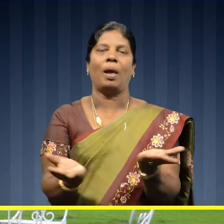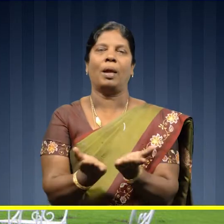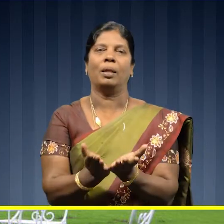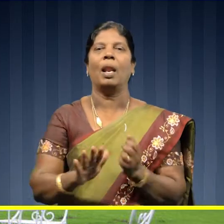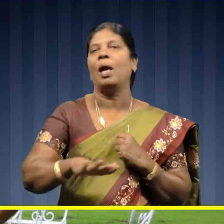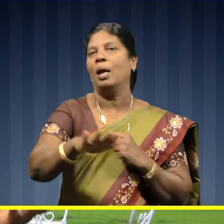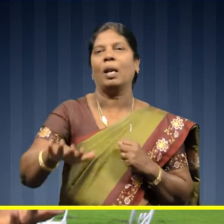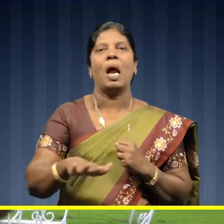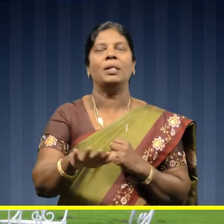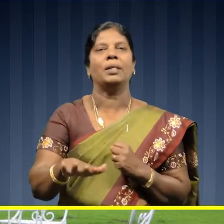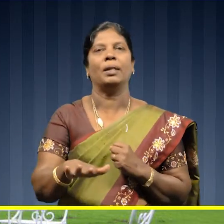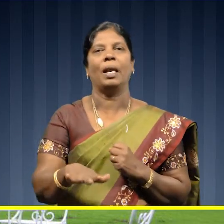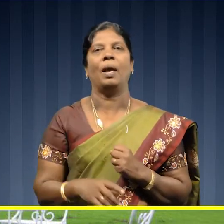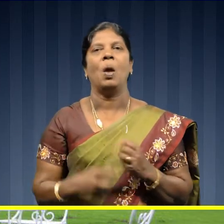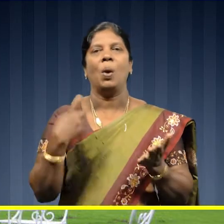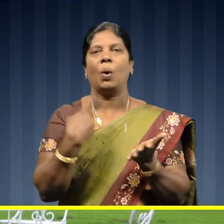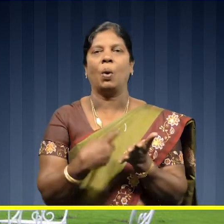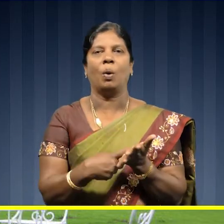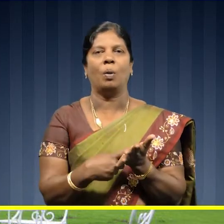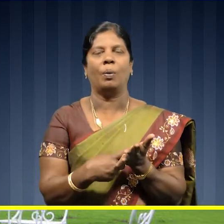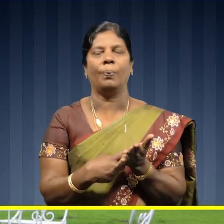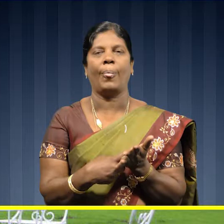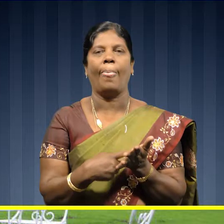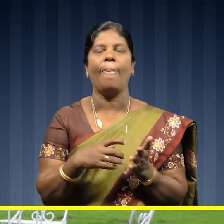உலகத்தில் மிகப்பெரிய சாம்ராஜ்யமாக இருந்த